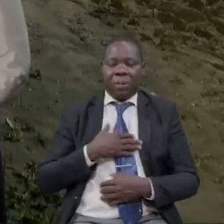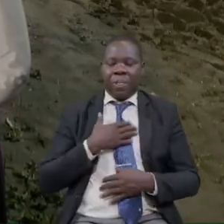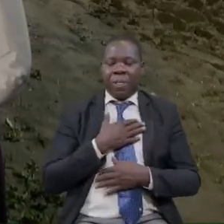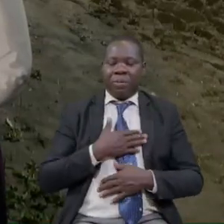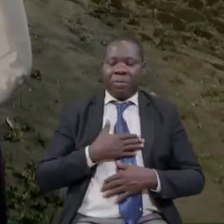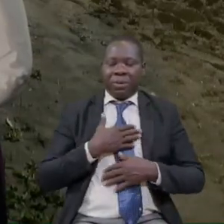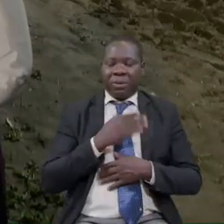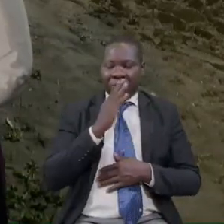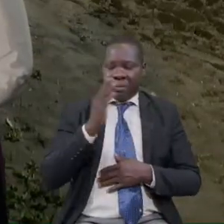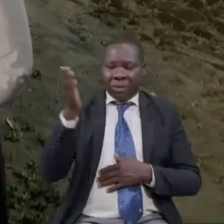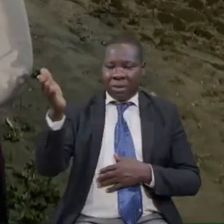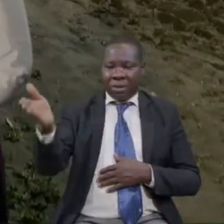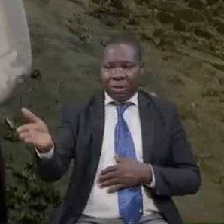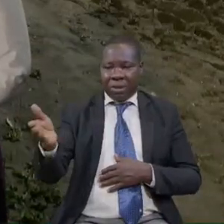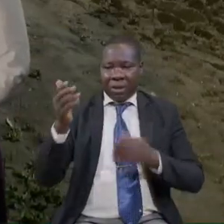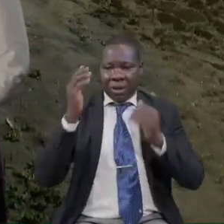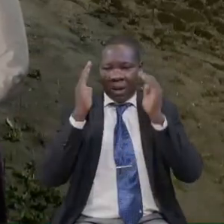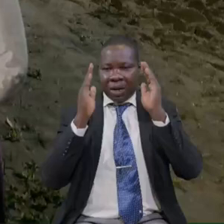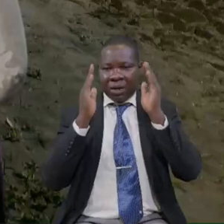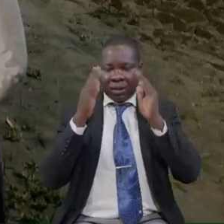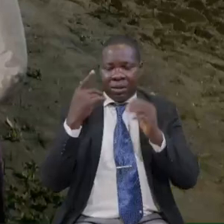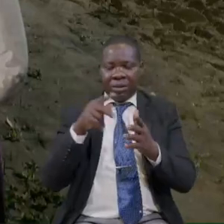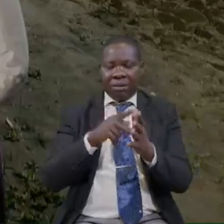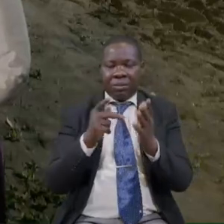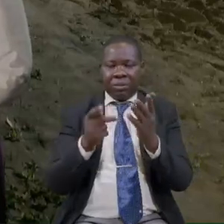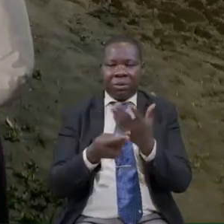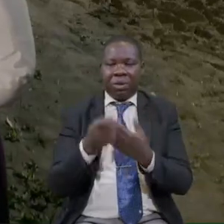tous doivent être là demain à 15h.